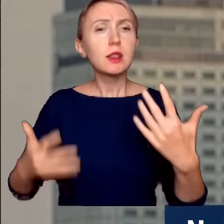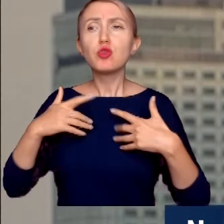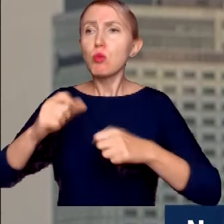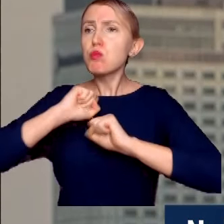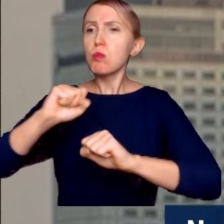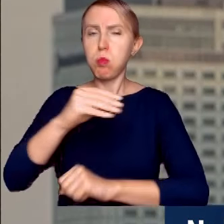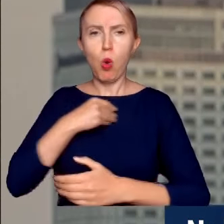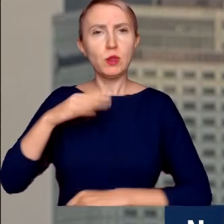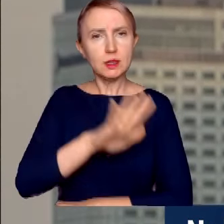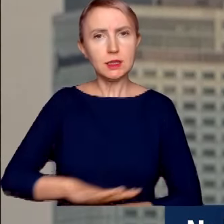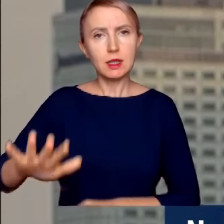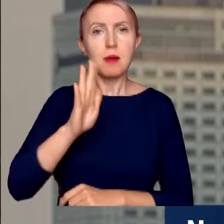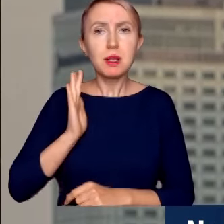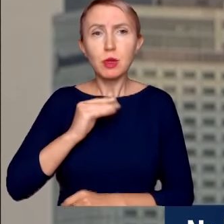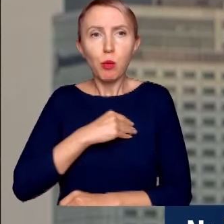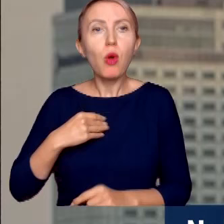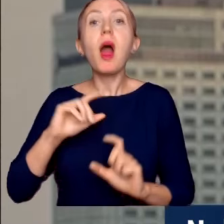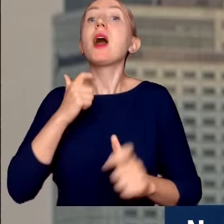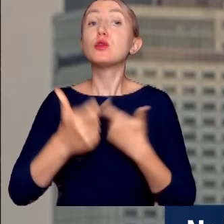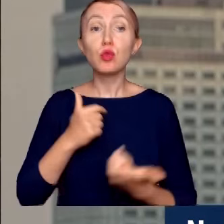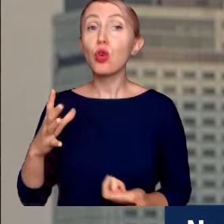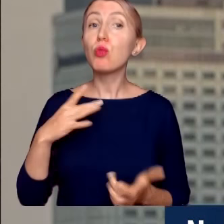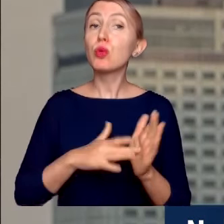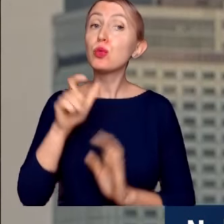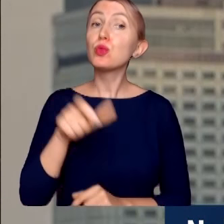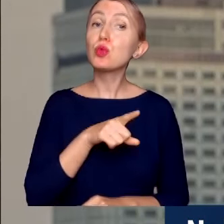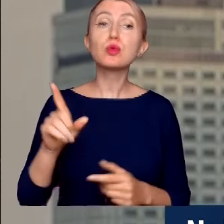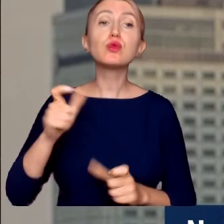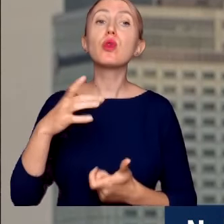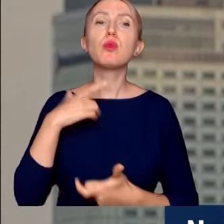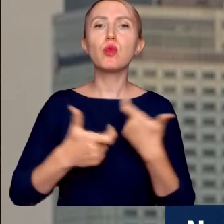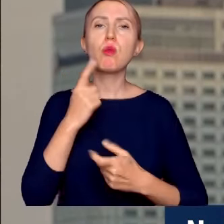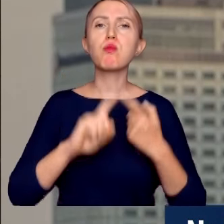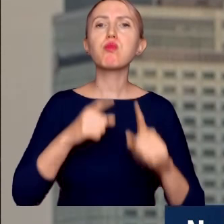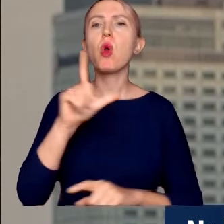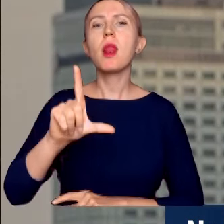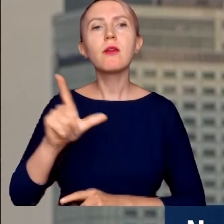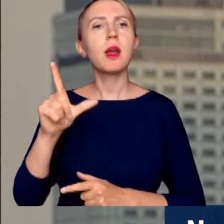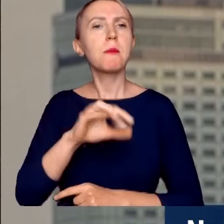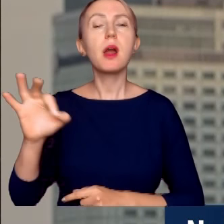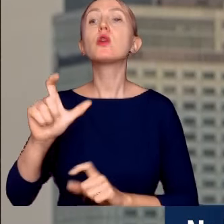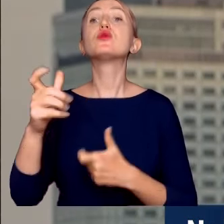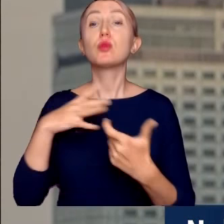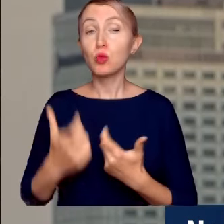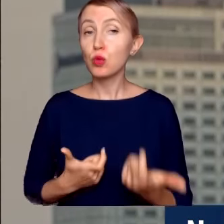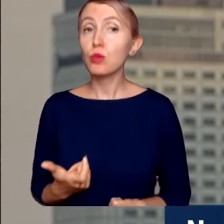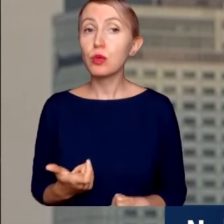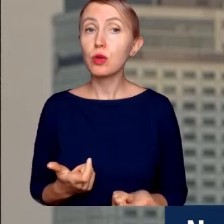terytorium, bronili naszego bezpieczeństwa. Co wtedy robił Donald Tusk? Co robili politycy lewicy Platformy Obywatelskiej?